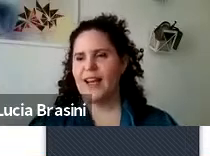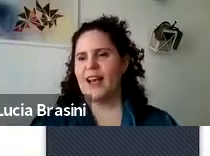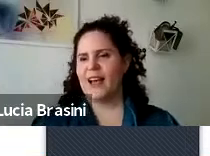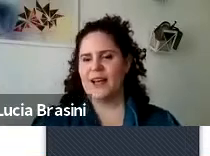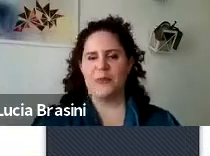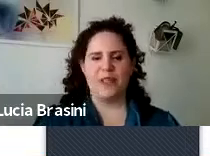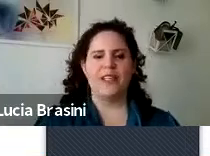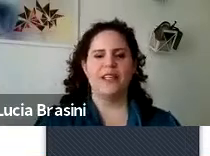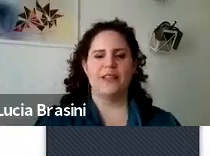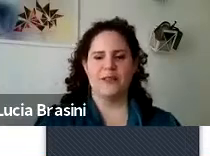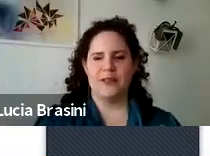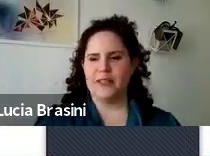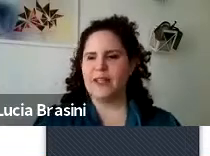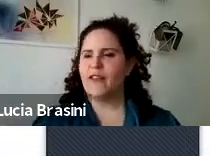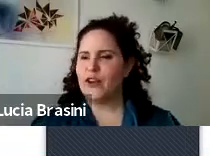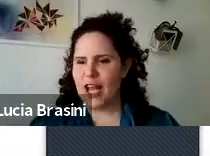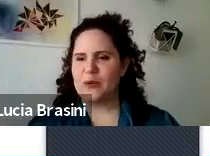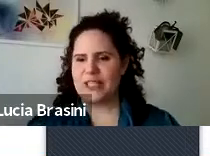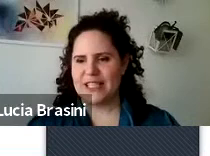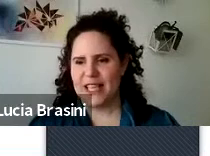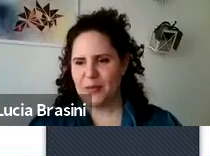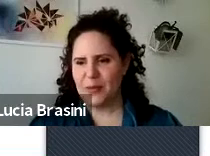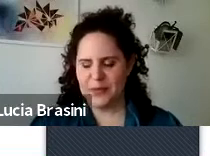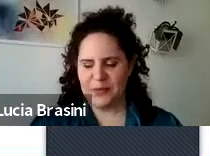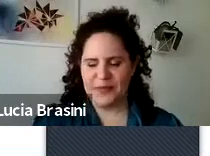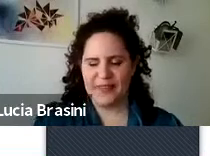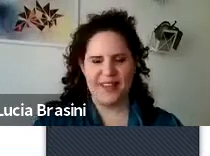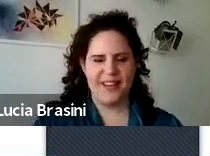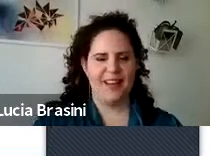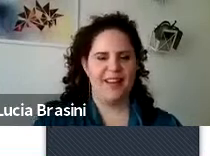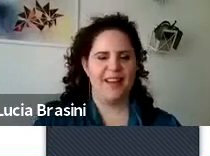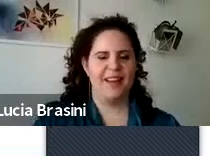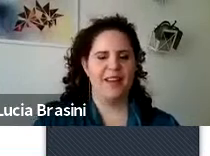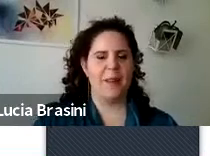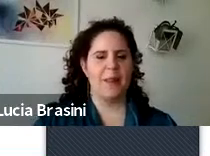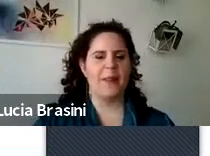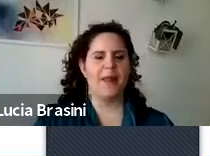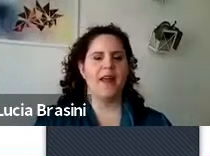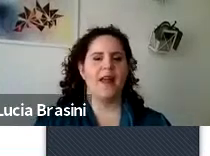sordità. Quindi lavoriamo insieme.